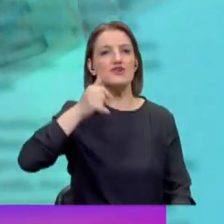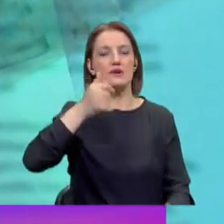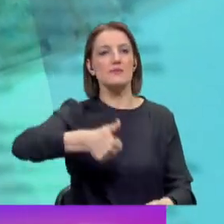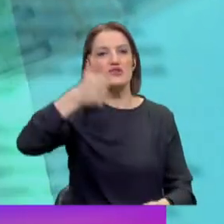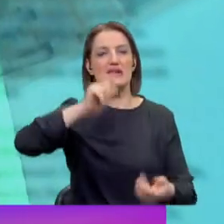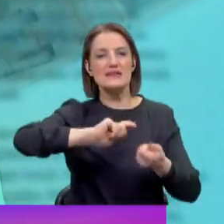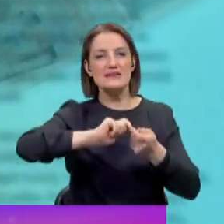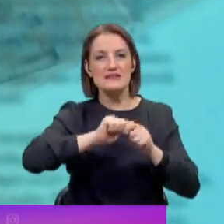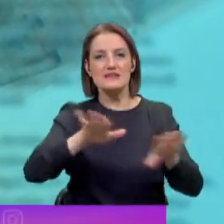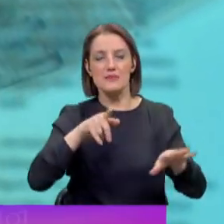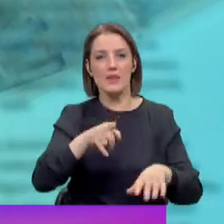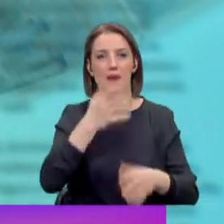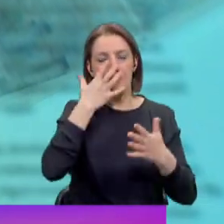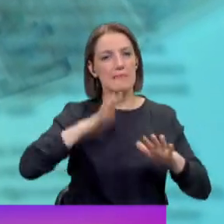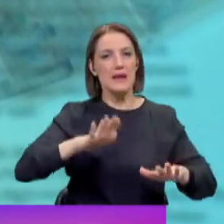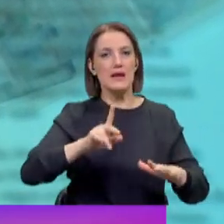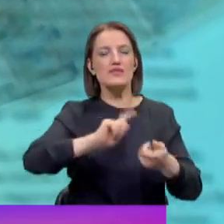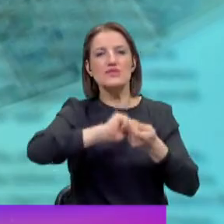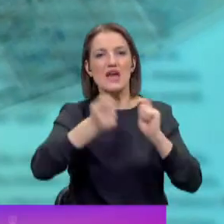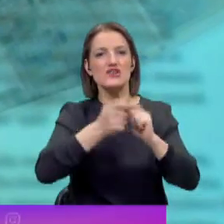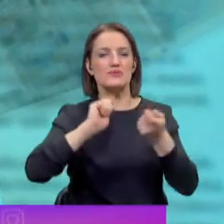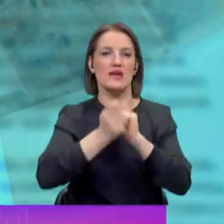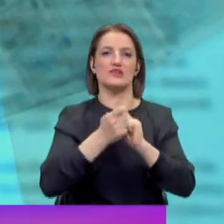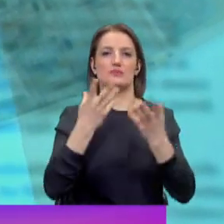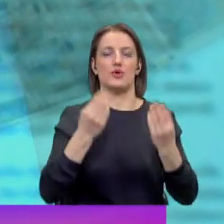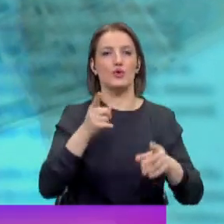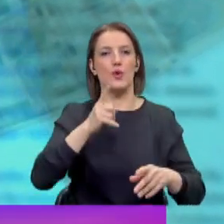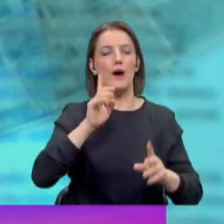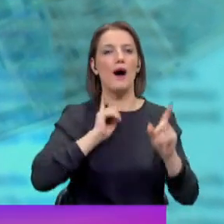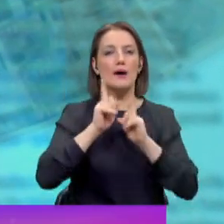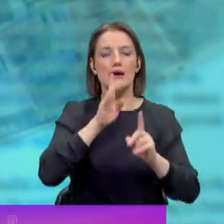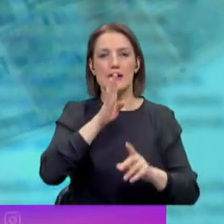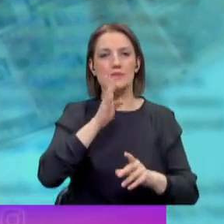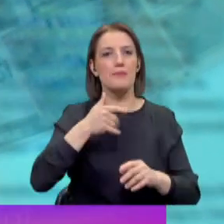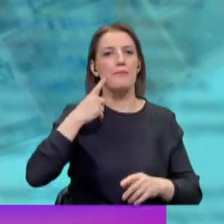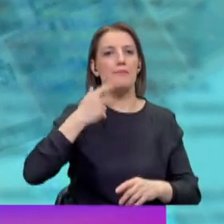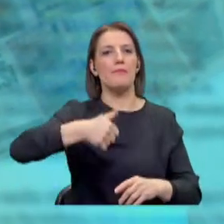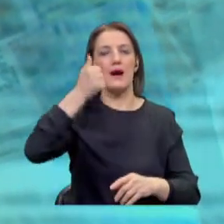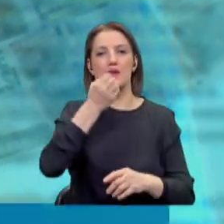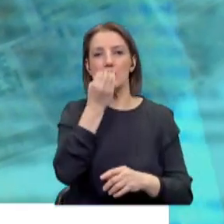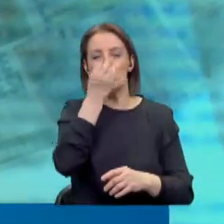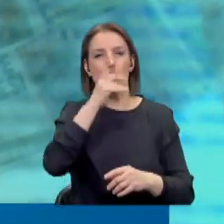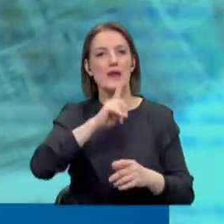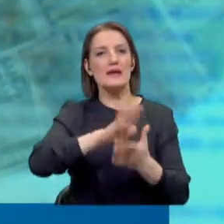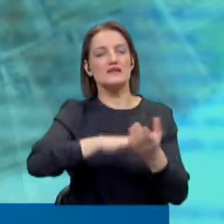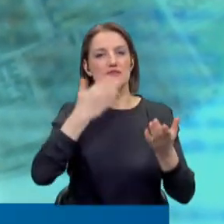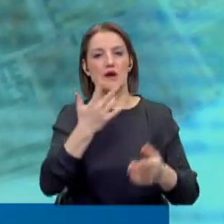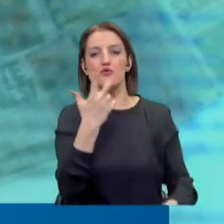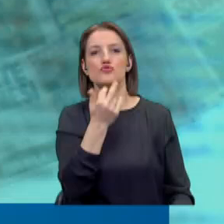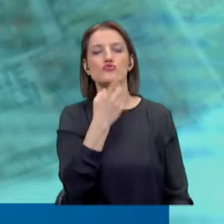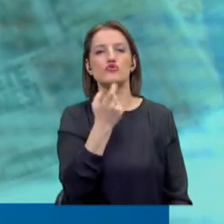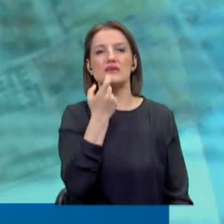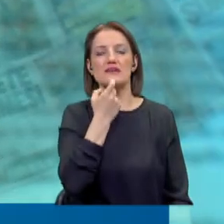beklentinin Tam aksine hep değişim Rüzgarı esti adalet bakanı Güler'in istifası ile birlikte üç buçuk yıl önce kurulan